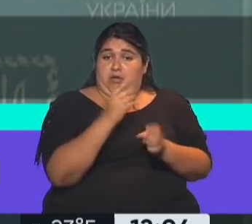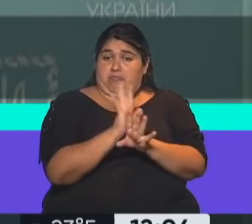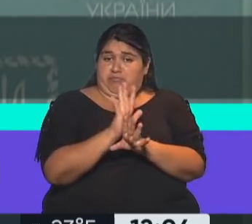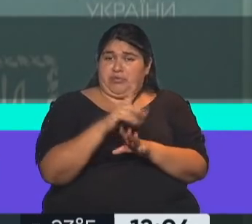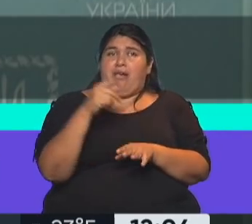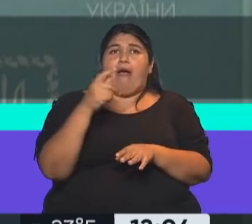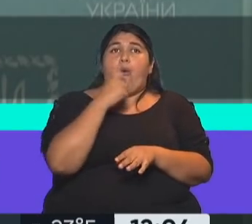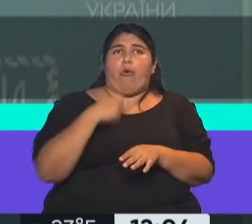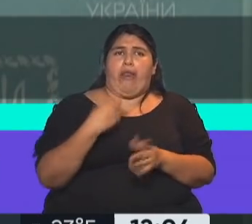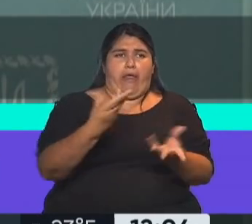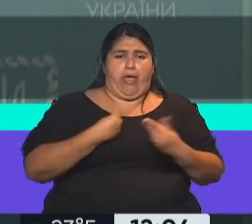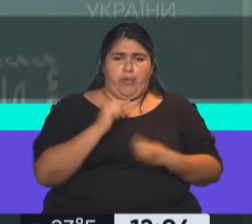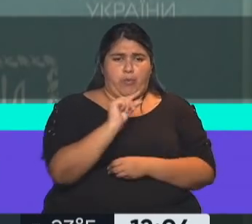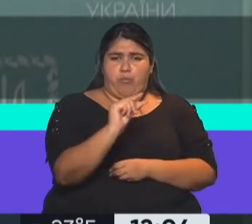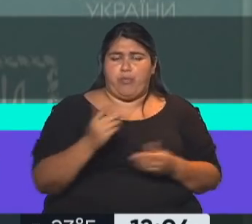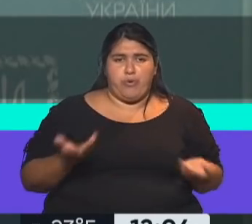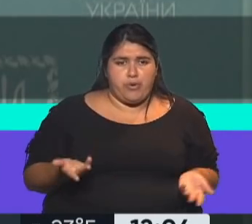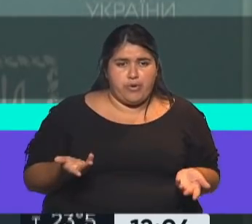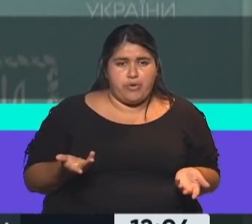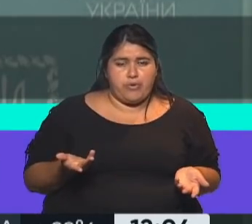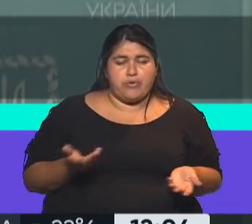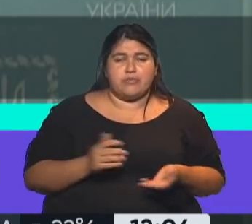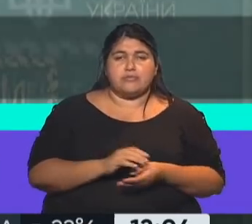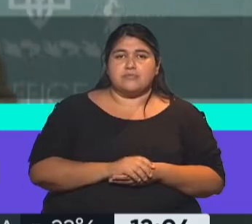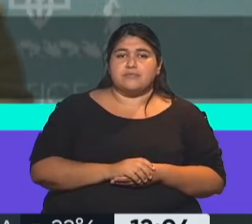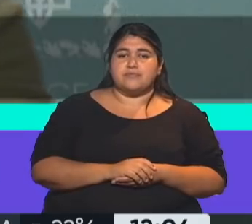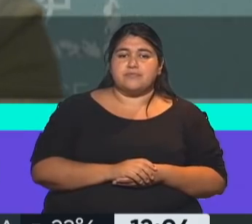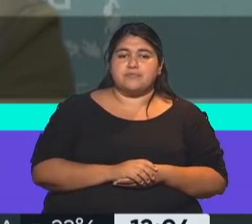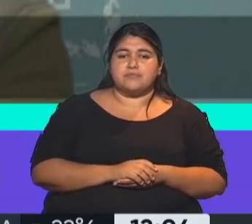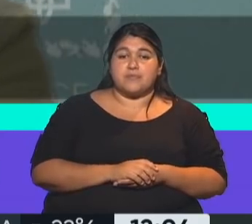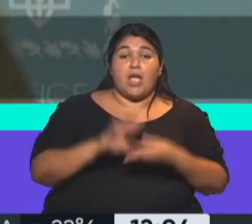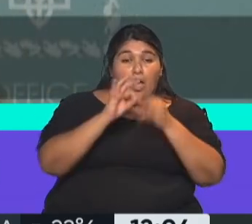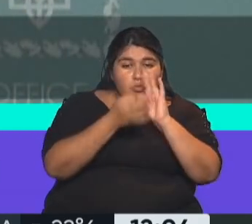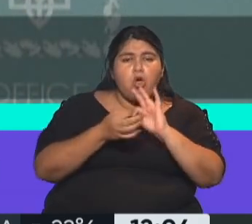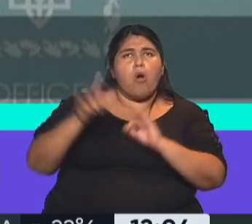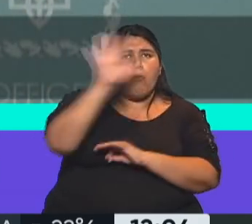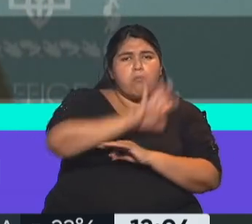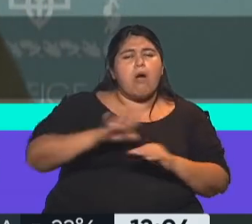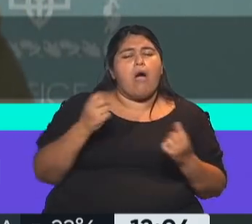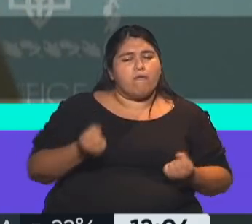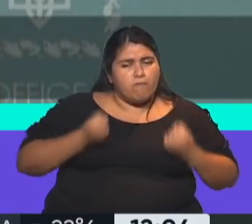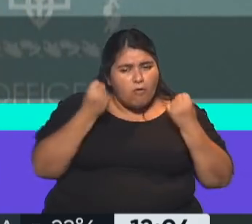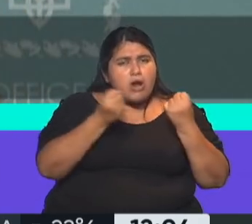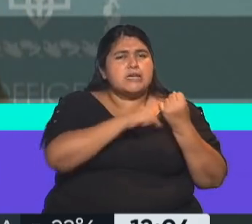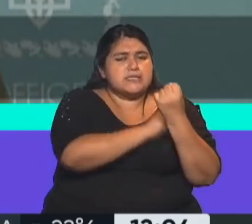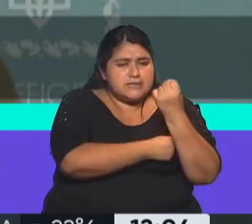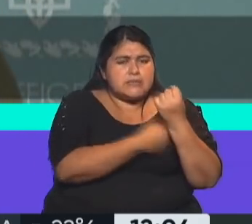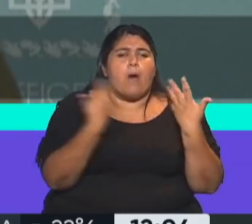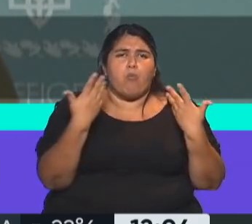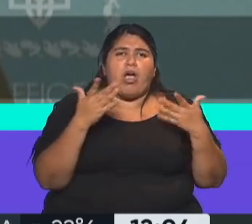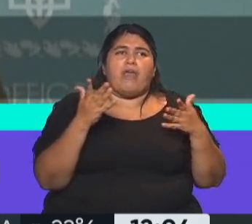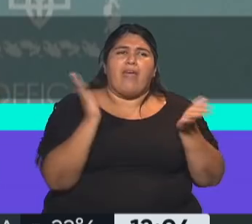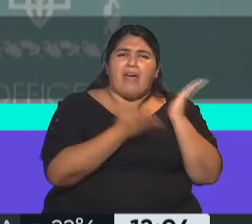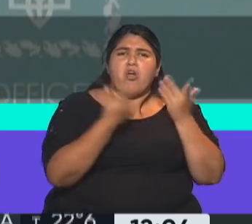так повільно допомагаєте нам в Україні. Європа має достатню силу, щоб